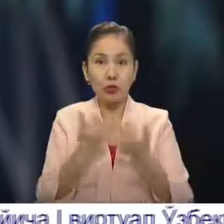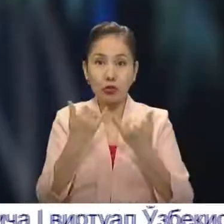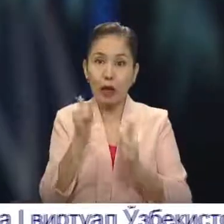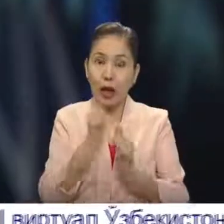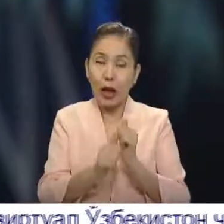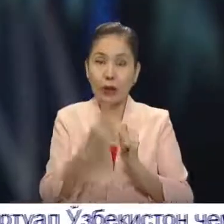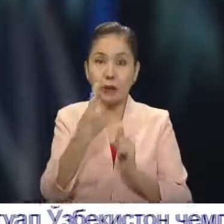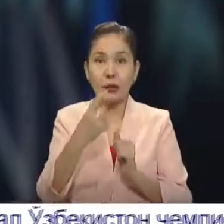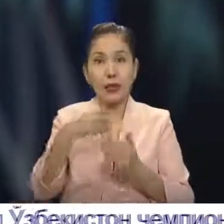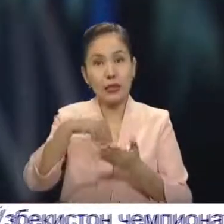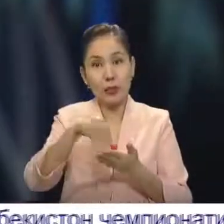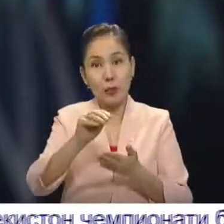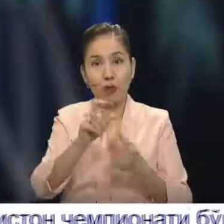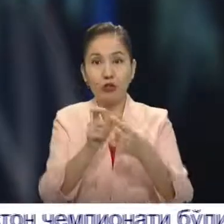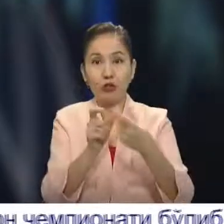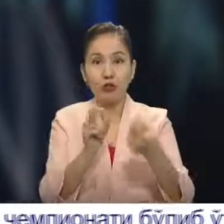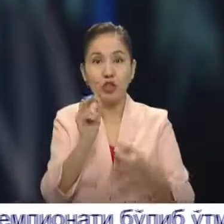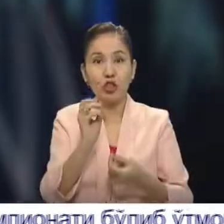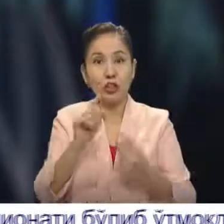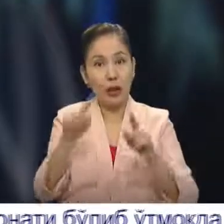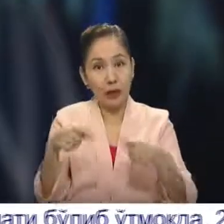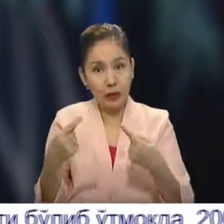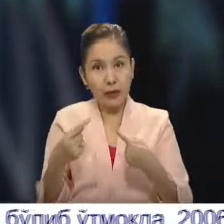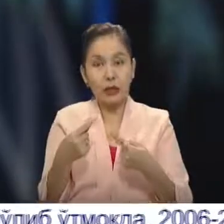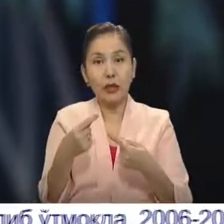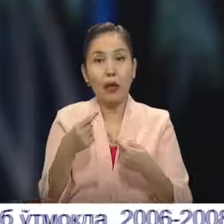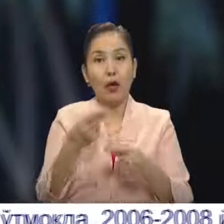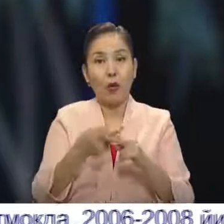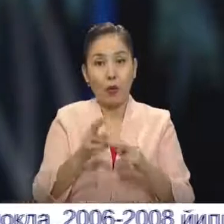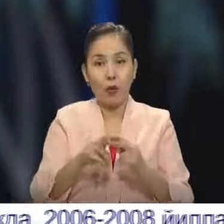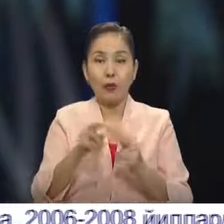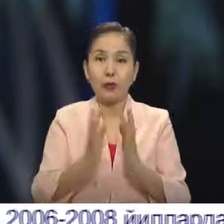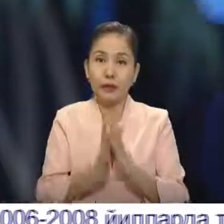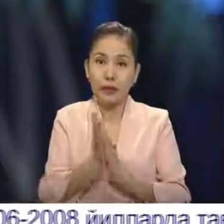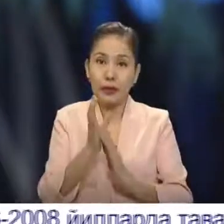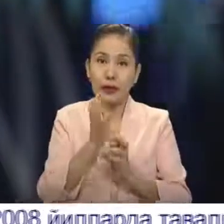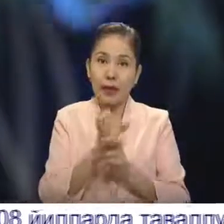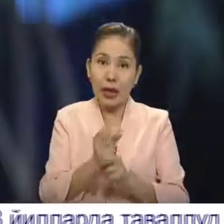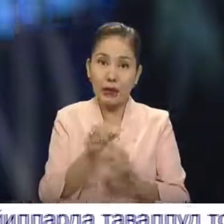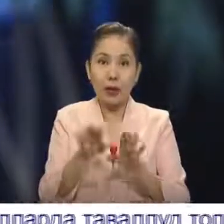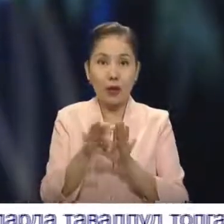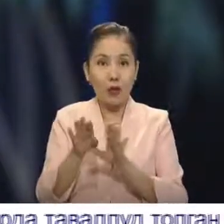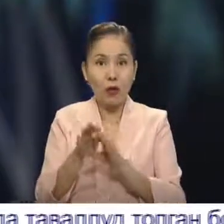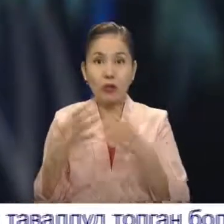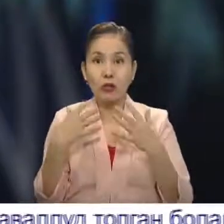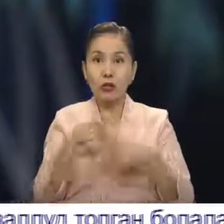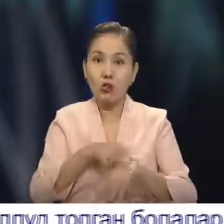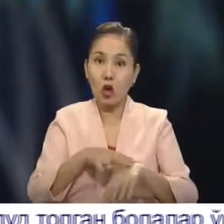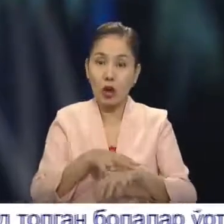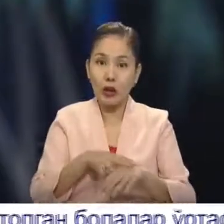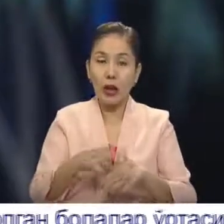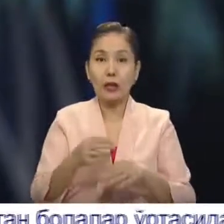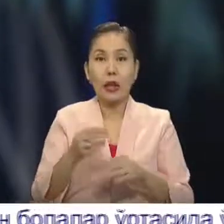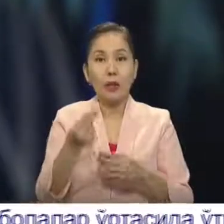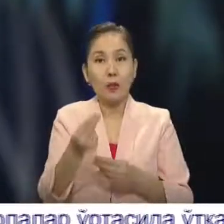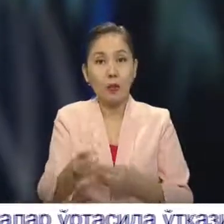bir iste'molchi tomonidan chek talab qilinsa, xufiyona iqtisodiyot ulushini qisqarishi barobarida soliqlardan bo'yin tovlash